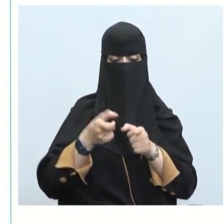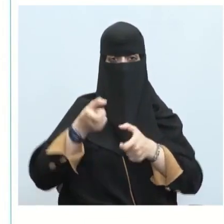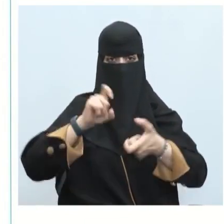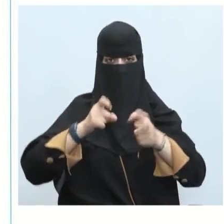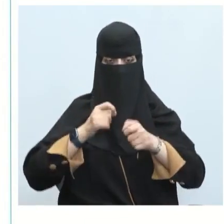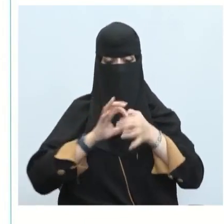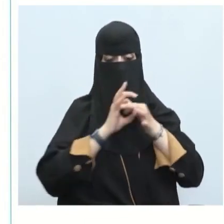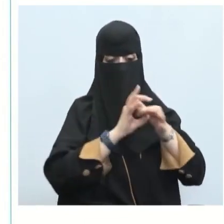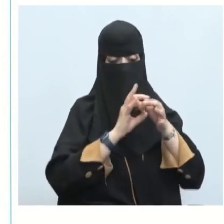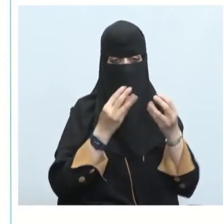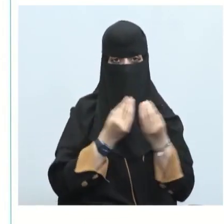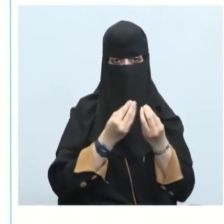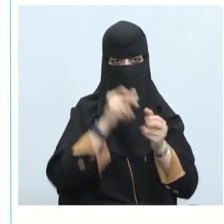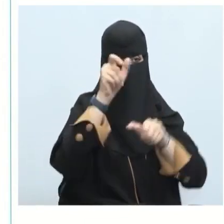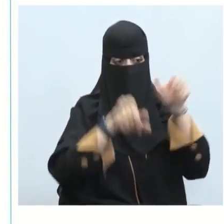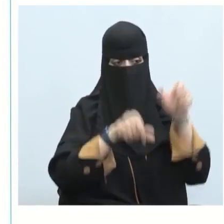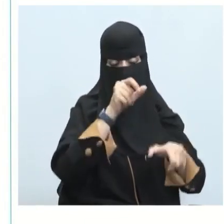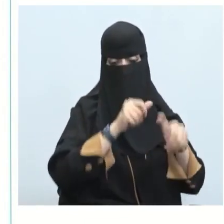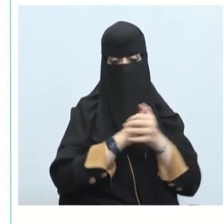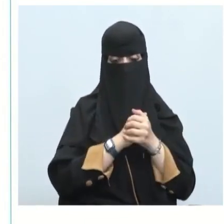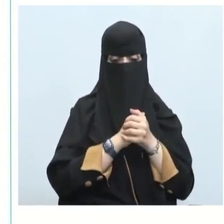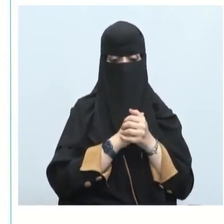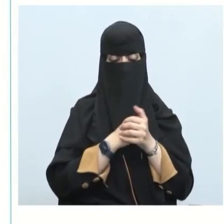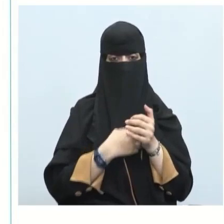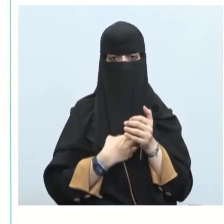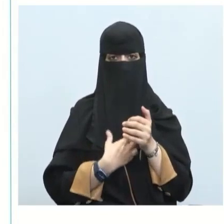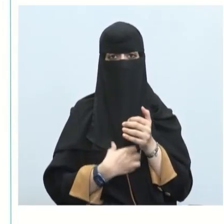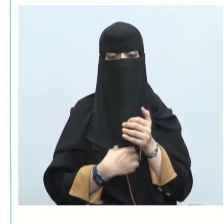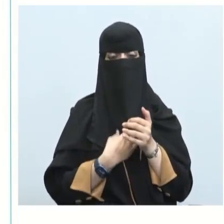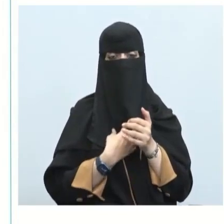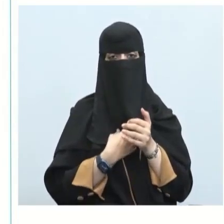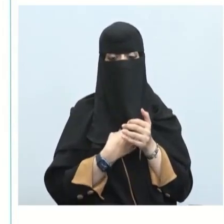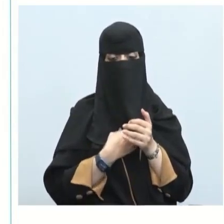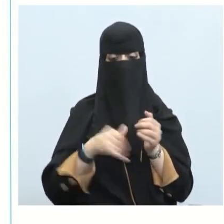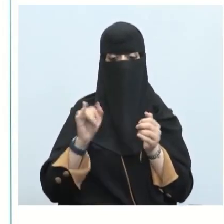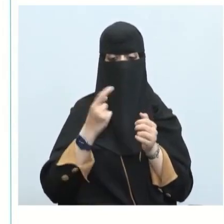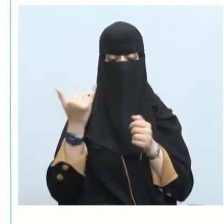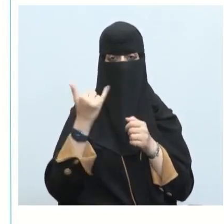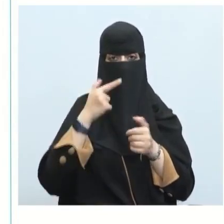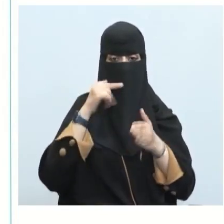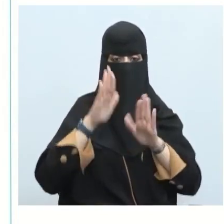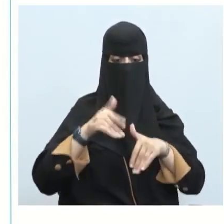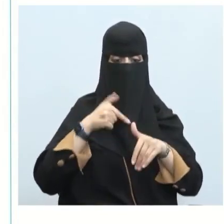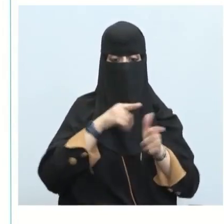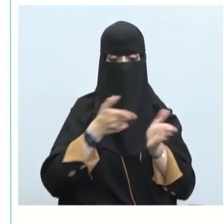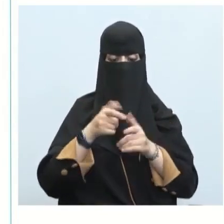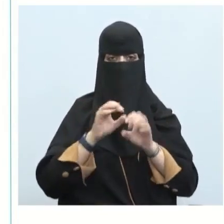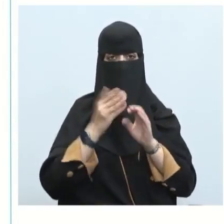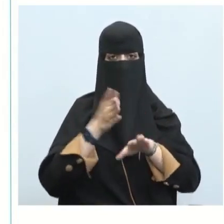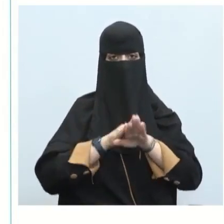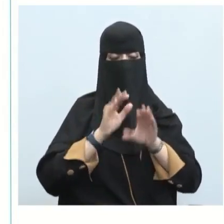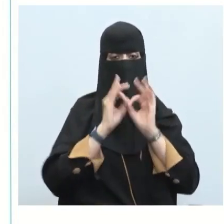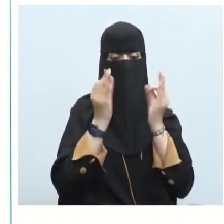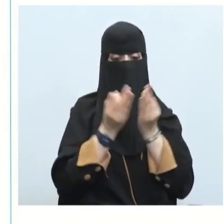الشبكه العنكبوتيه تكوين علاقات مع عملائك لابد من العثور على